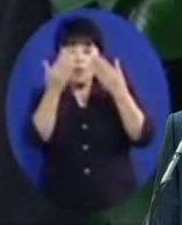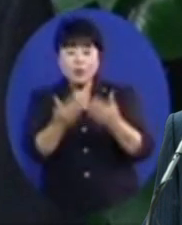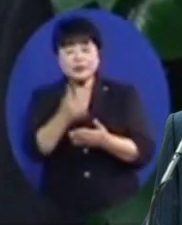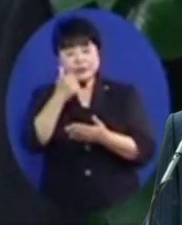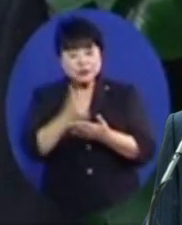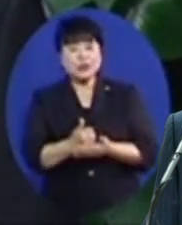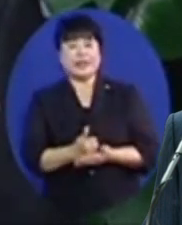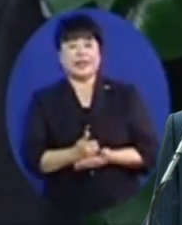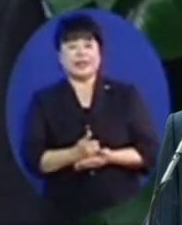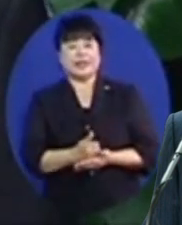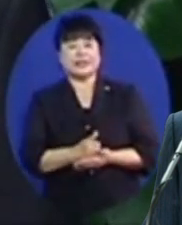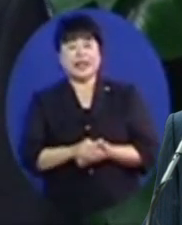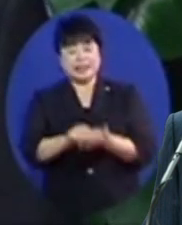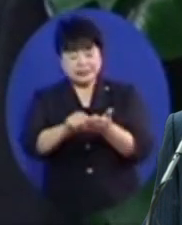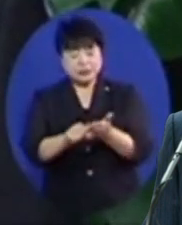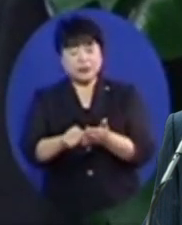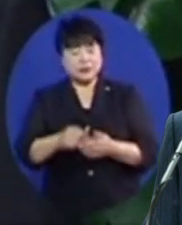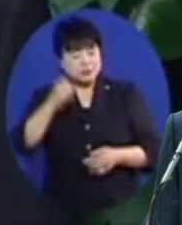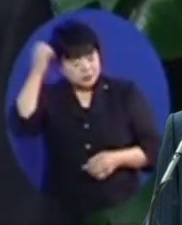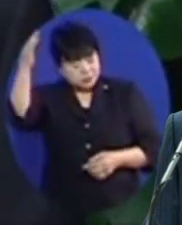죄를 다 지워버린 것입니다.